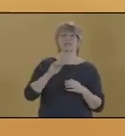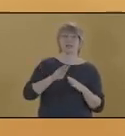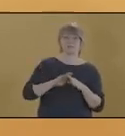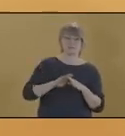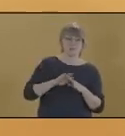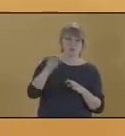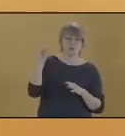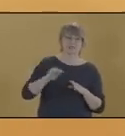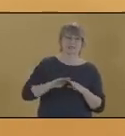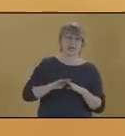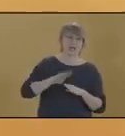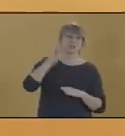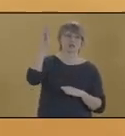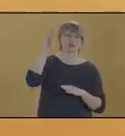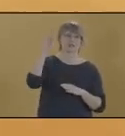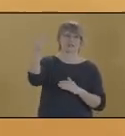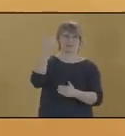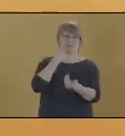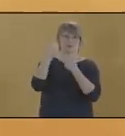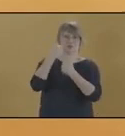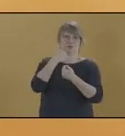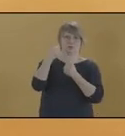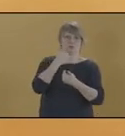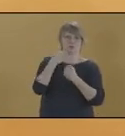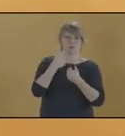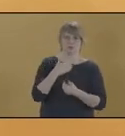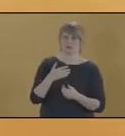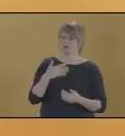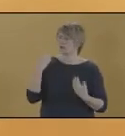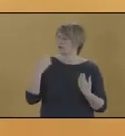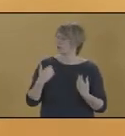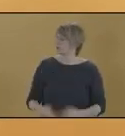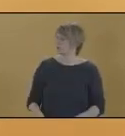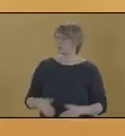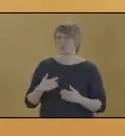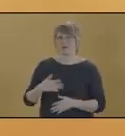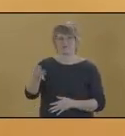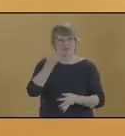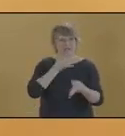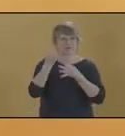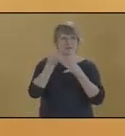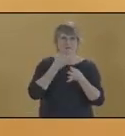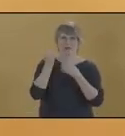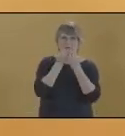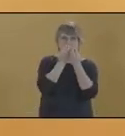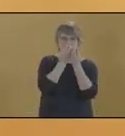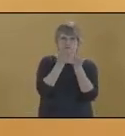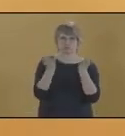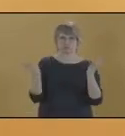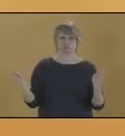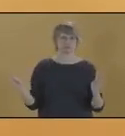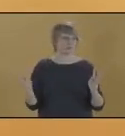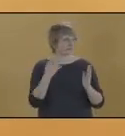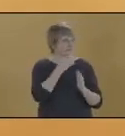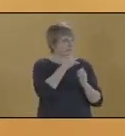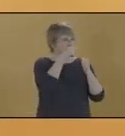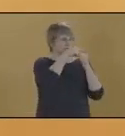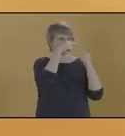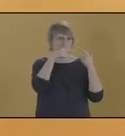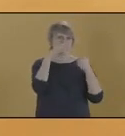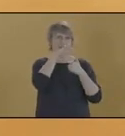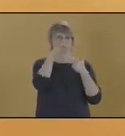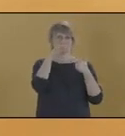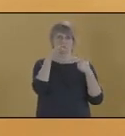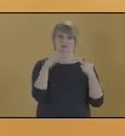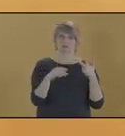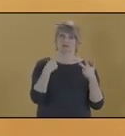BesucherInnenzahlen verzeichnen. Wir haben unzählige Fragen bekommen von Kindern und Jugendlichen und das ist so praktisch das Exemplarische. Wir